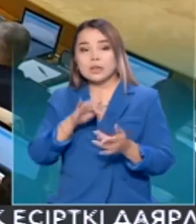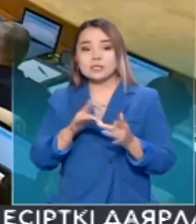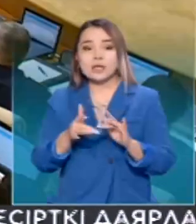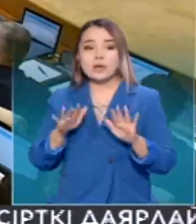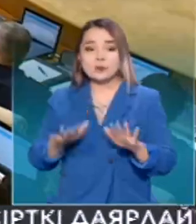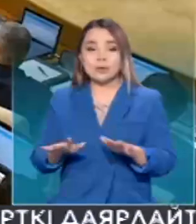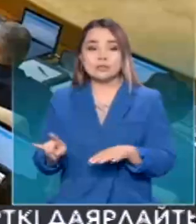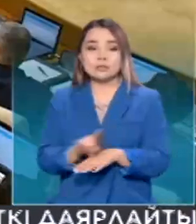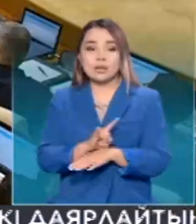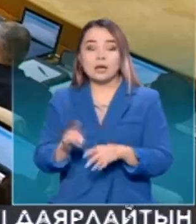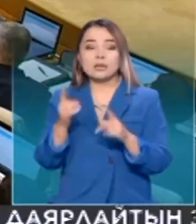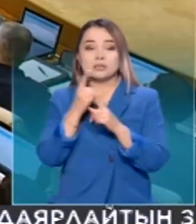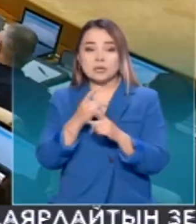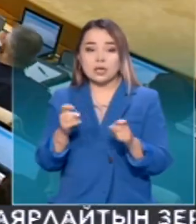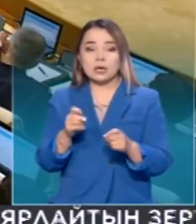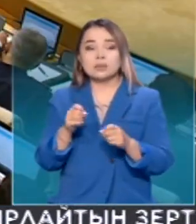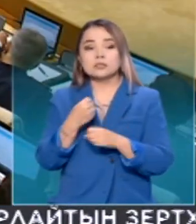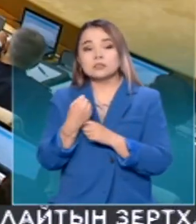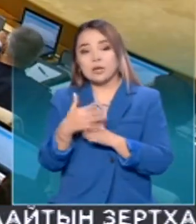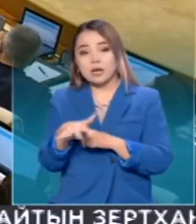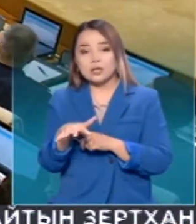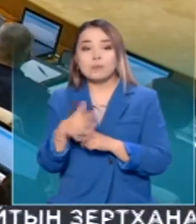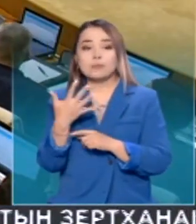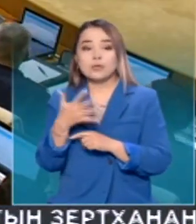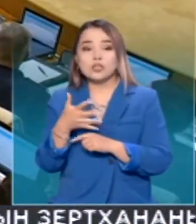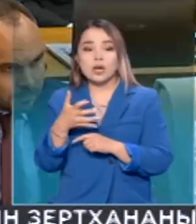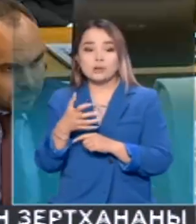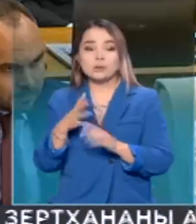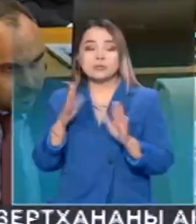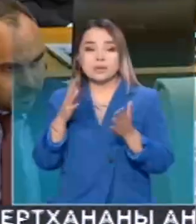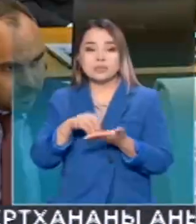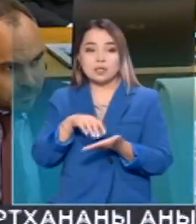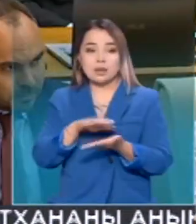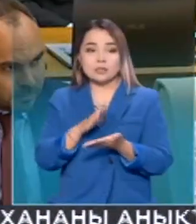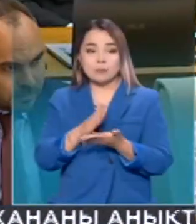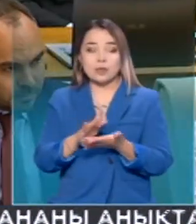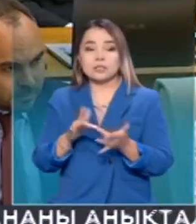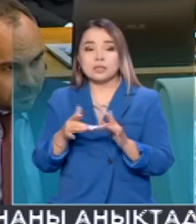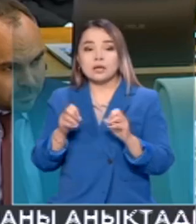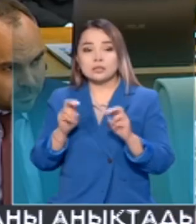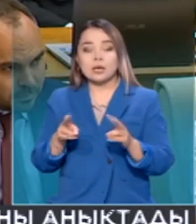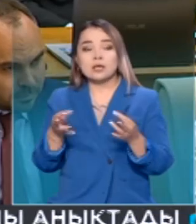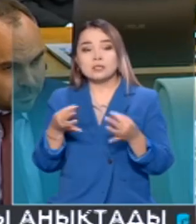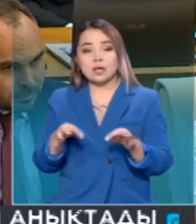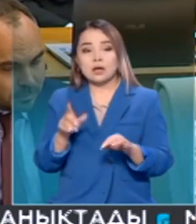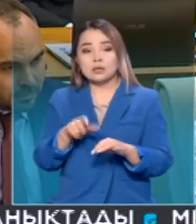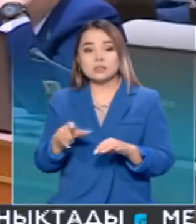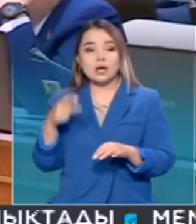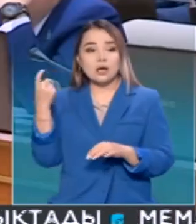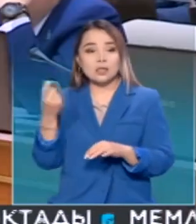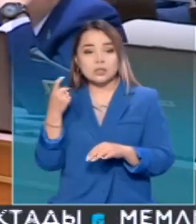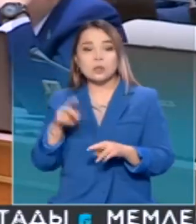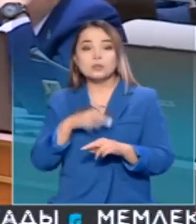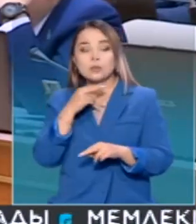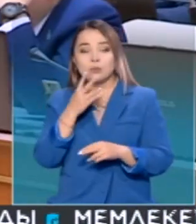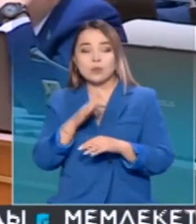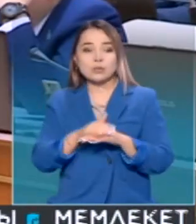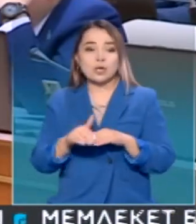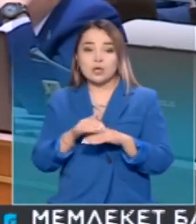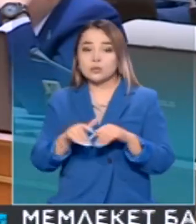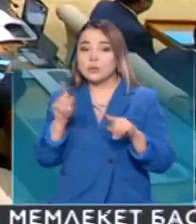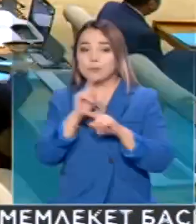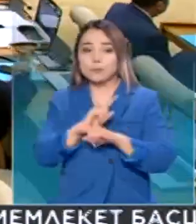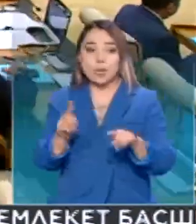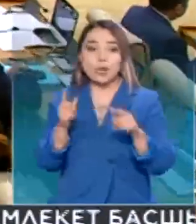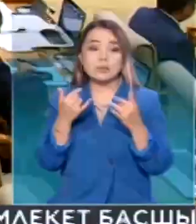интернетте жалған ақпарат таратуға қатысты 5.500-нан астам іс тіркелген. Енді ғаламторда еркінсінгендерді ешкім маңдайынан сипамайды.